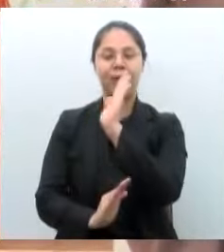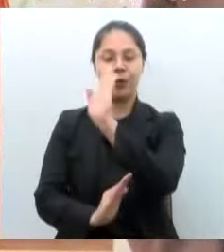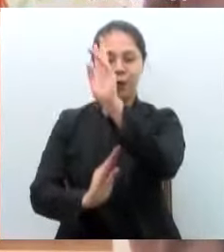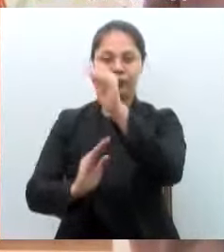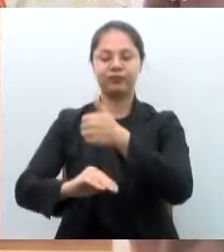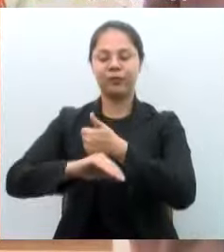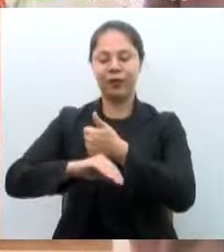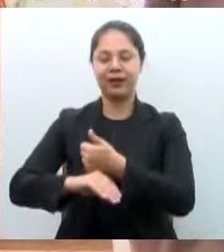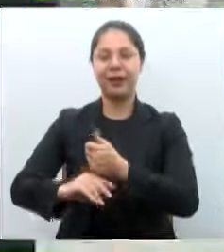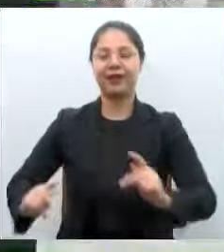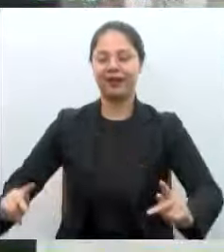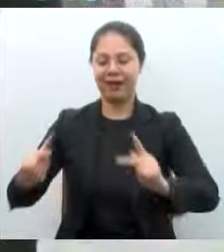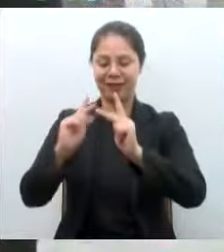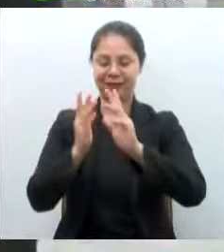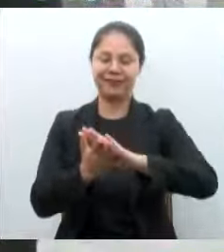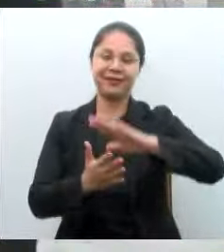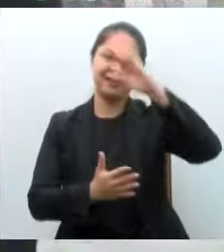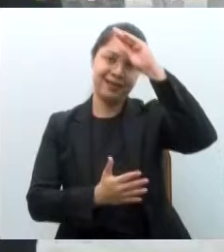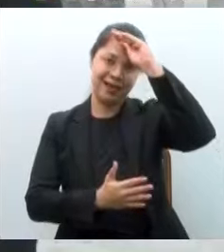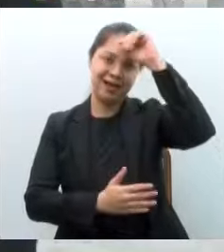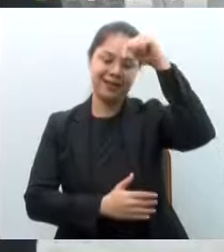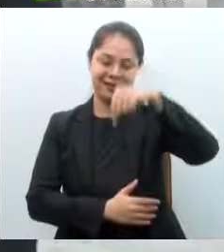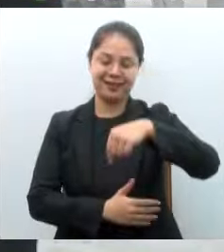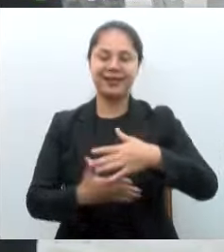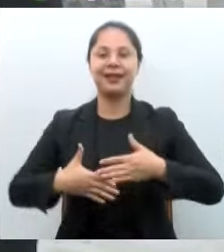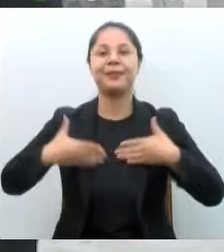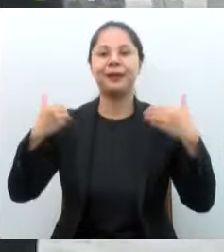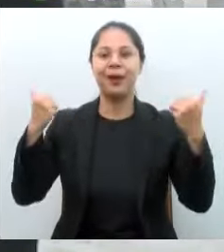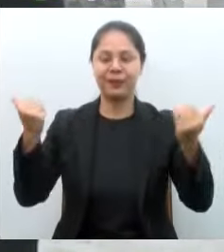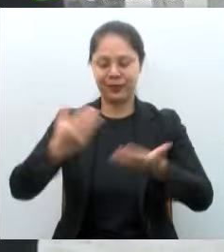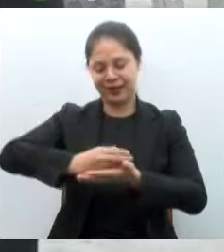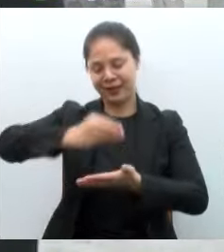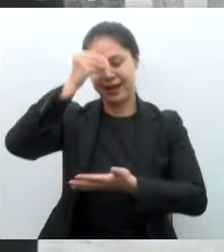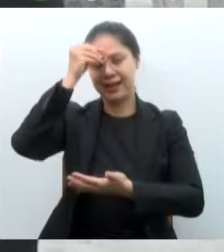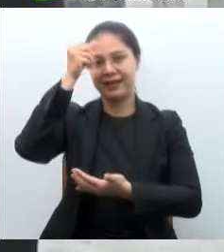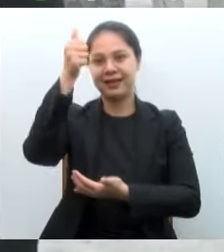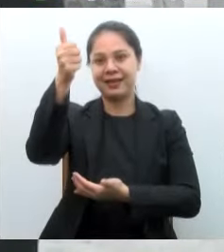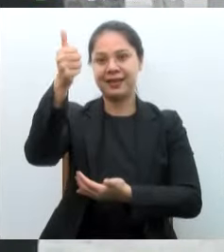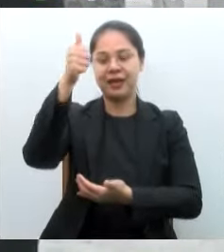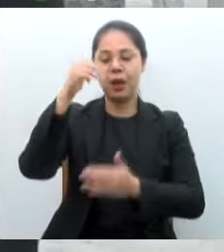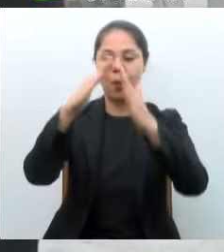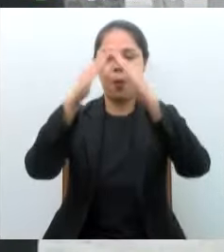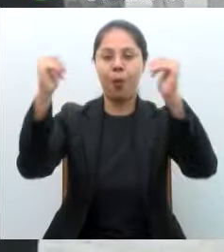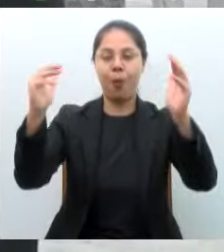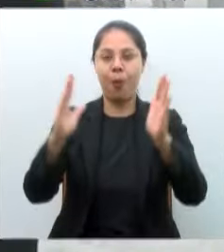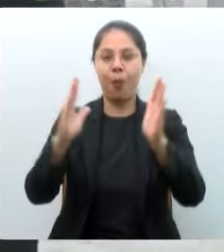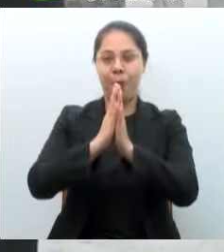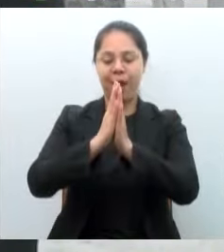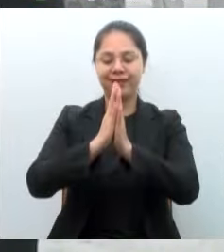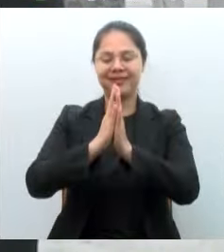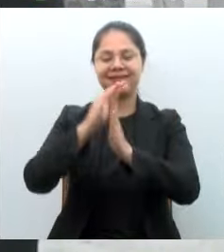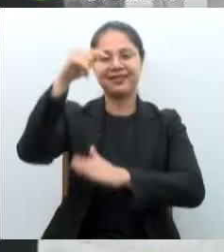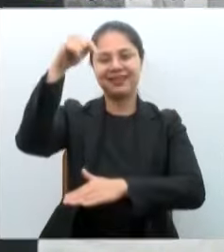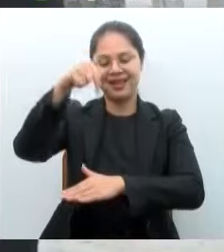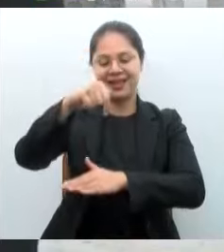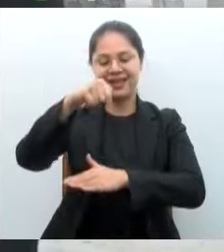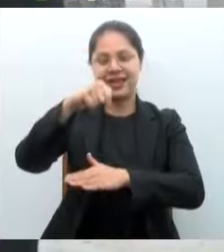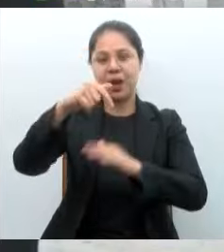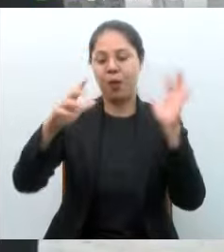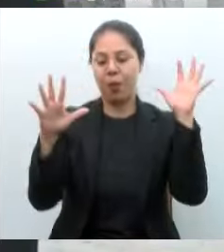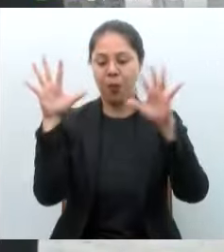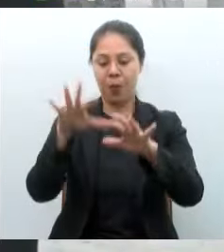เรียนดีมีความสุขที่โรงเรียนวัดบัวขวัญสิ่งที่สำคัญคือวัดยังเป็นศูนย์รวมจิตใจบ่มเพาะคุ